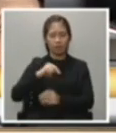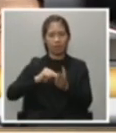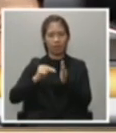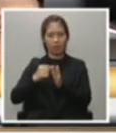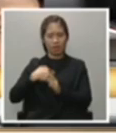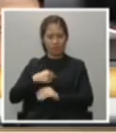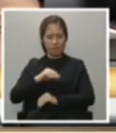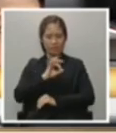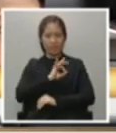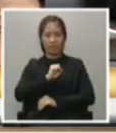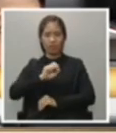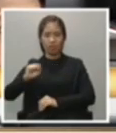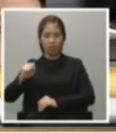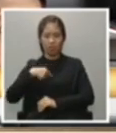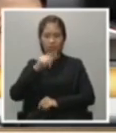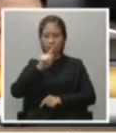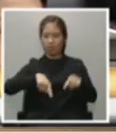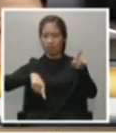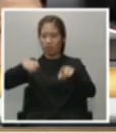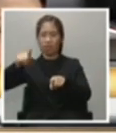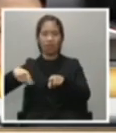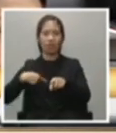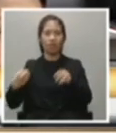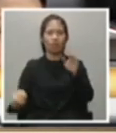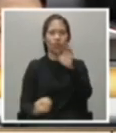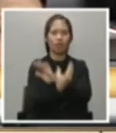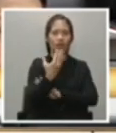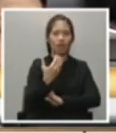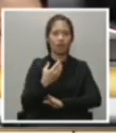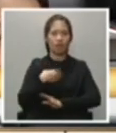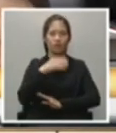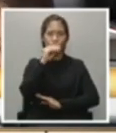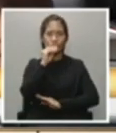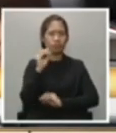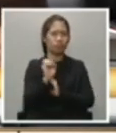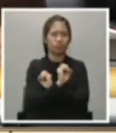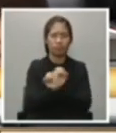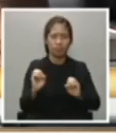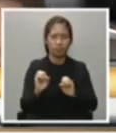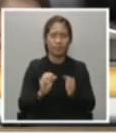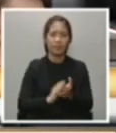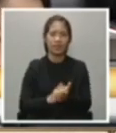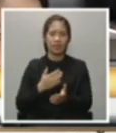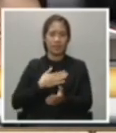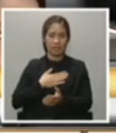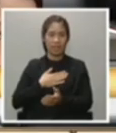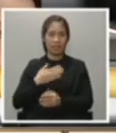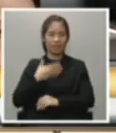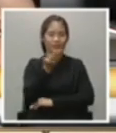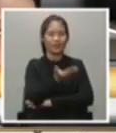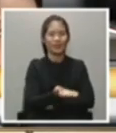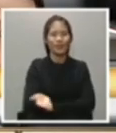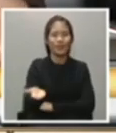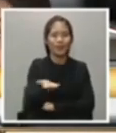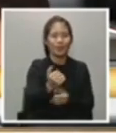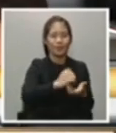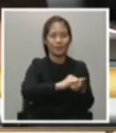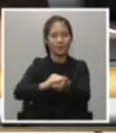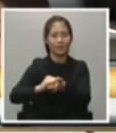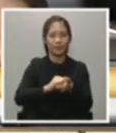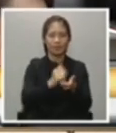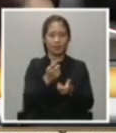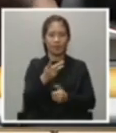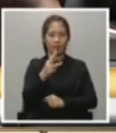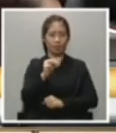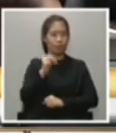าชิกหลายๆท่านไม่ได้มีโอกาสขึ้นพูดอย่างดิฉันนะคะจึงขอความกรุณาจากคณะรัฐมนตรีทุกๆ